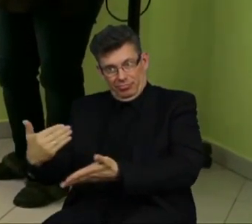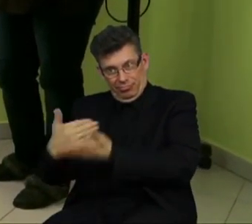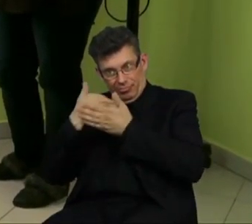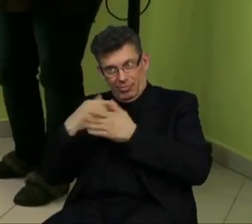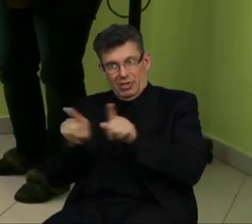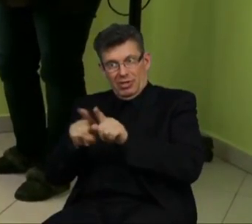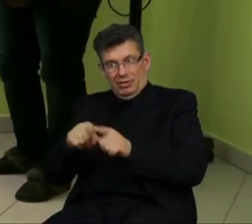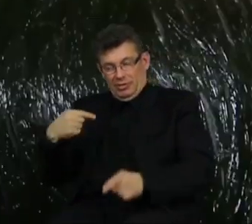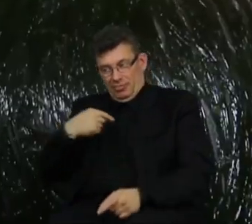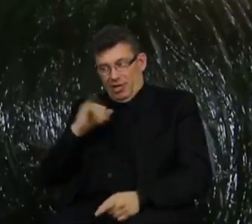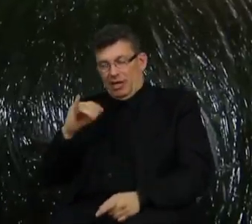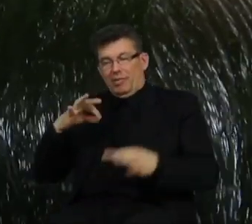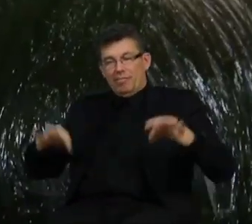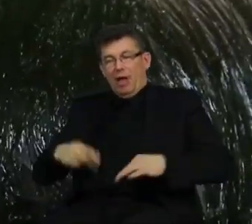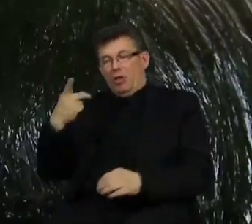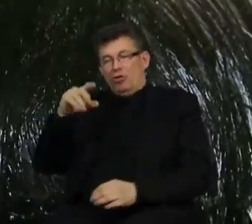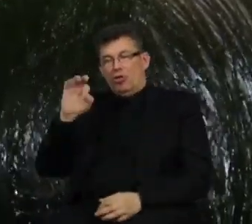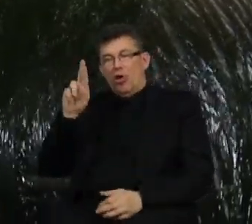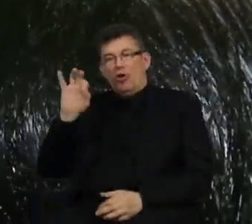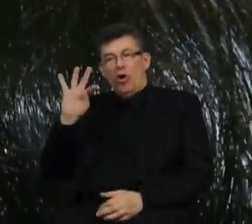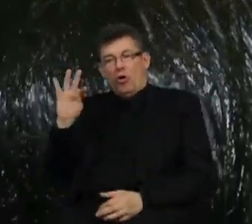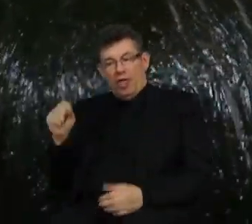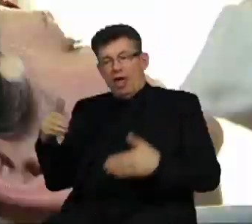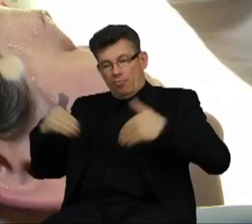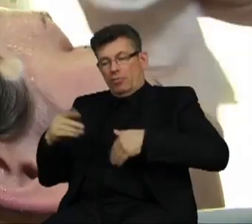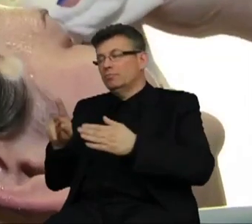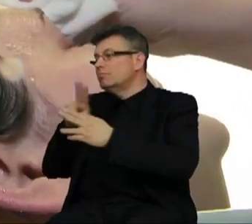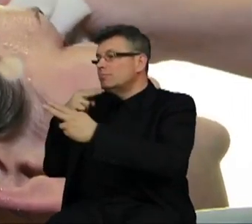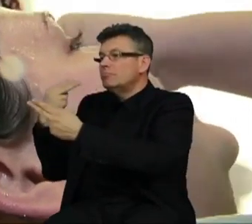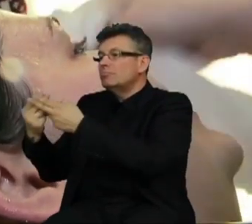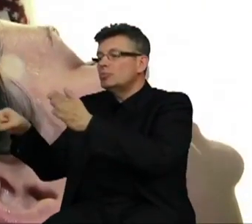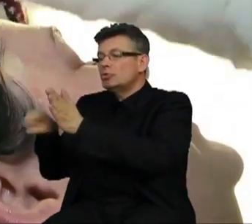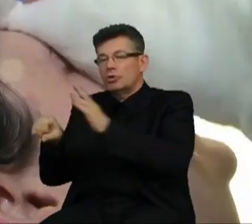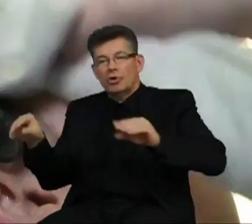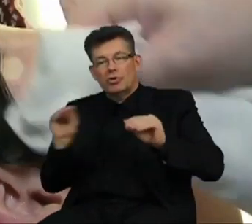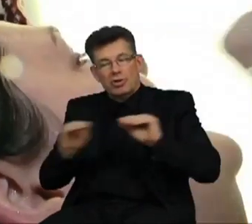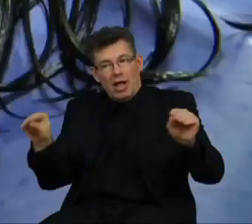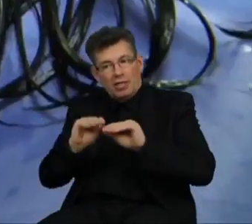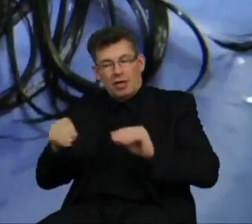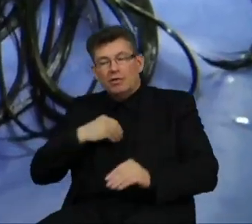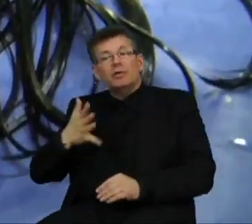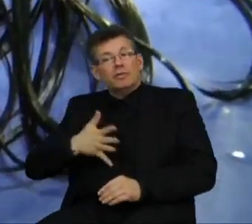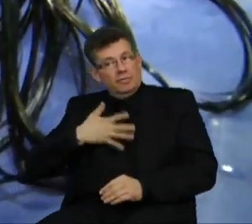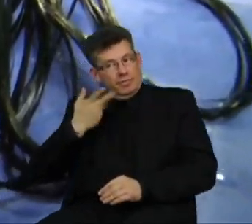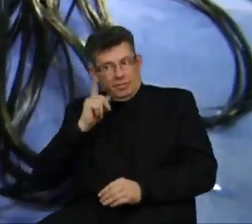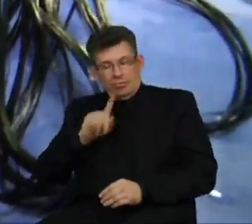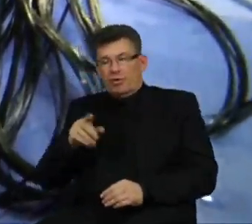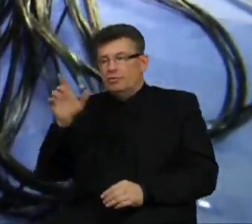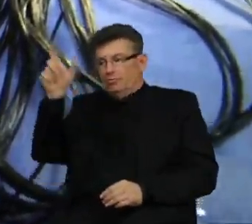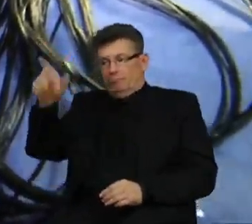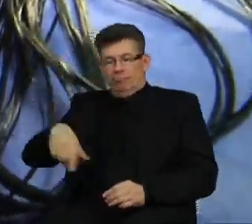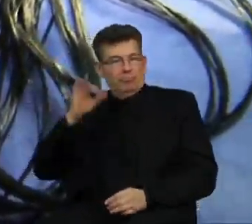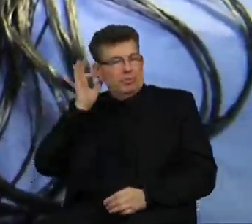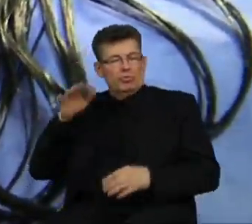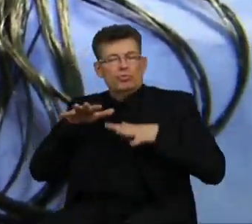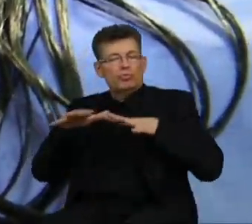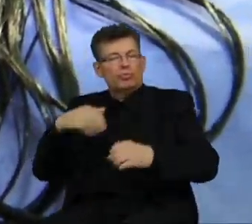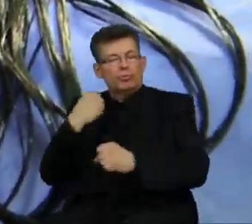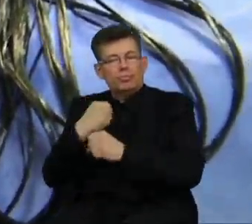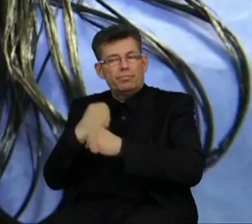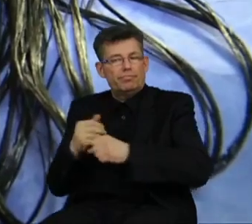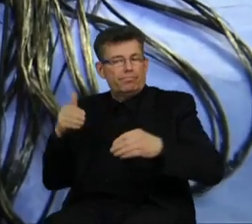samo i ja, mogłyśmy się do niej zgłosić z różnymi problemami, ale mówię, jestem naprawdę pod wielkim wrażeniem, bo dziewczyna bardzo dużo pracy